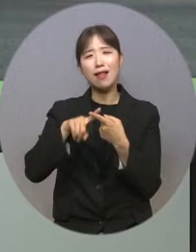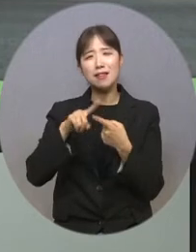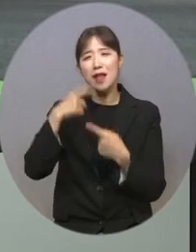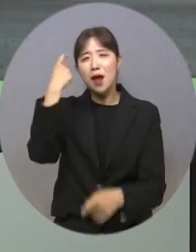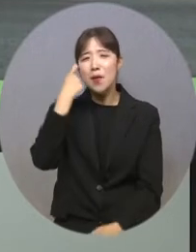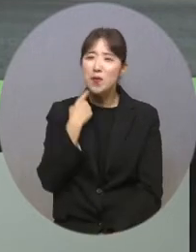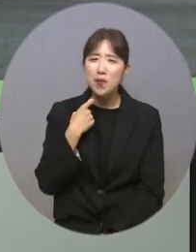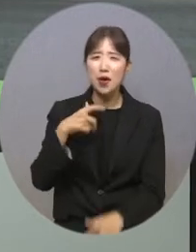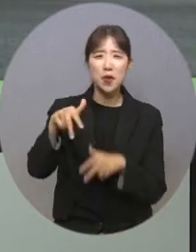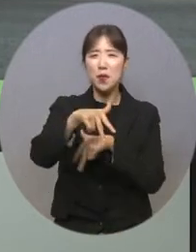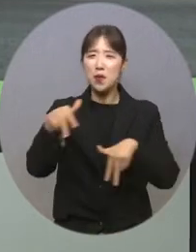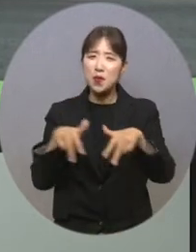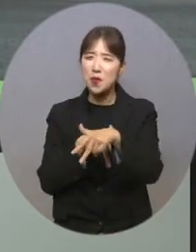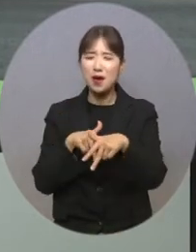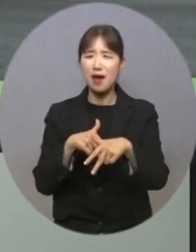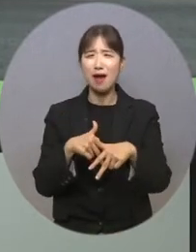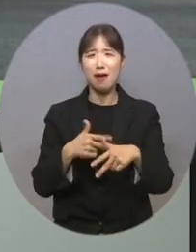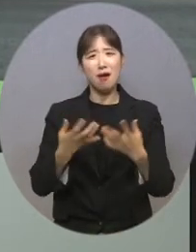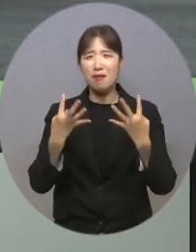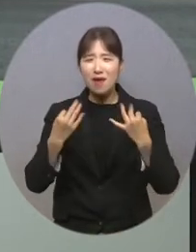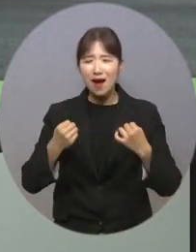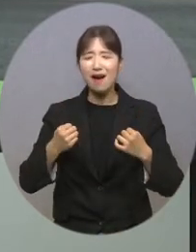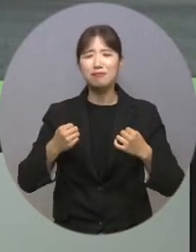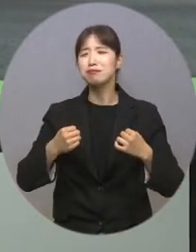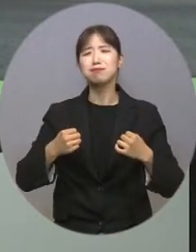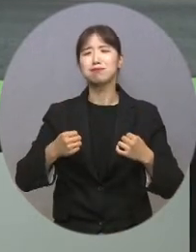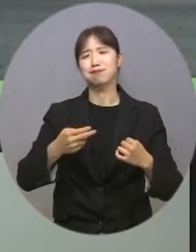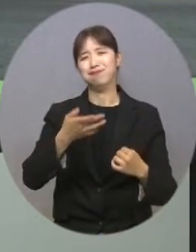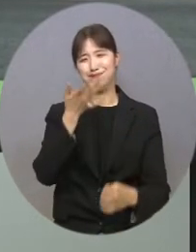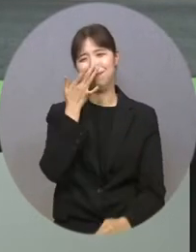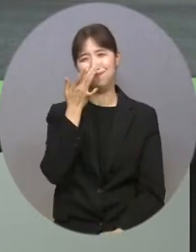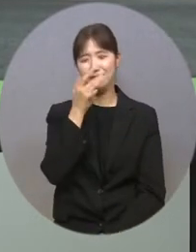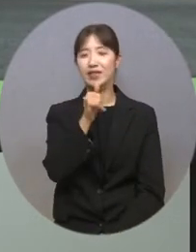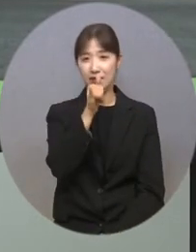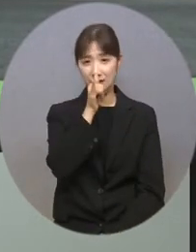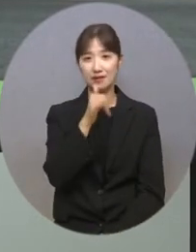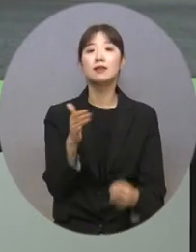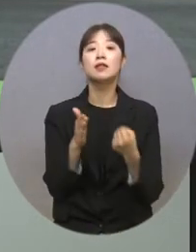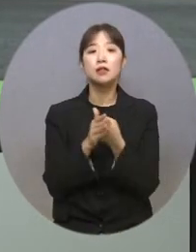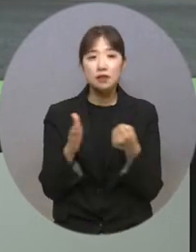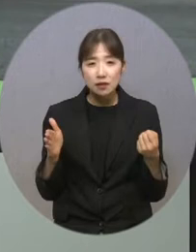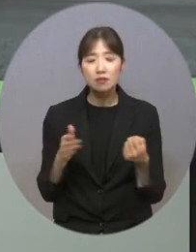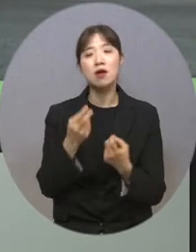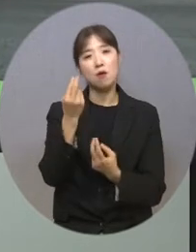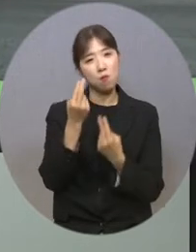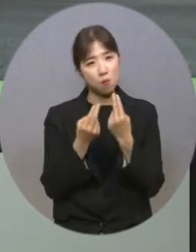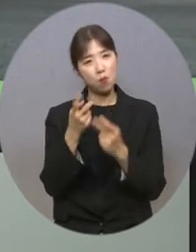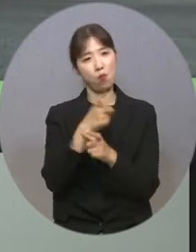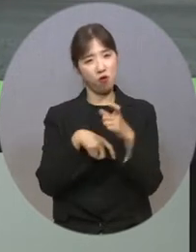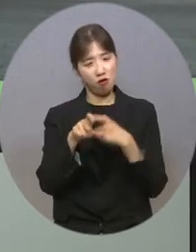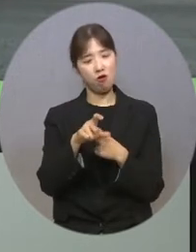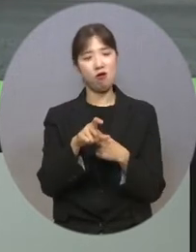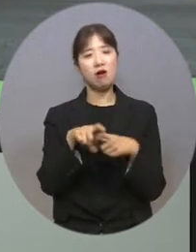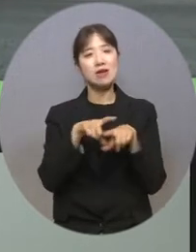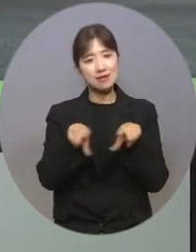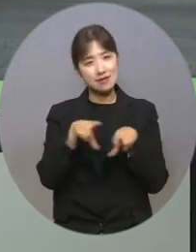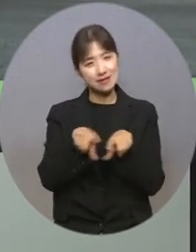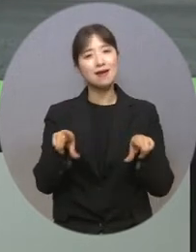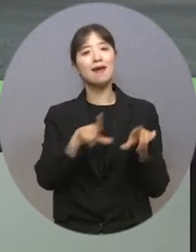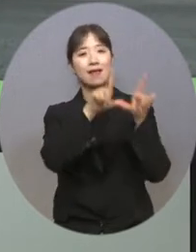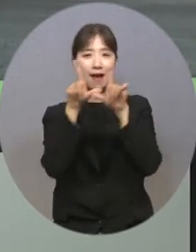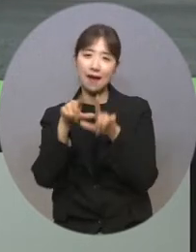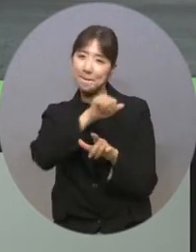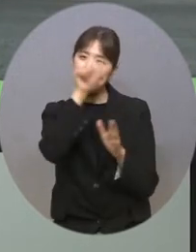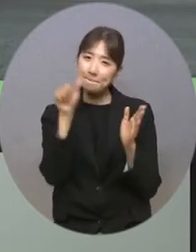또 뭐 생각하지 못할 수 있잖아요 그래서 보다 더 일상적인 삶의 모습을